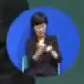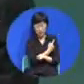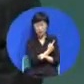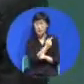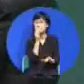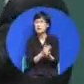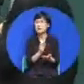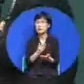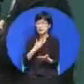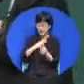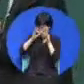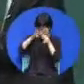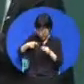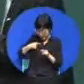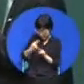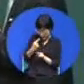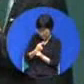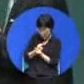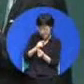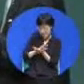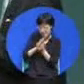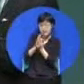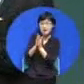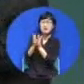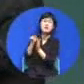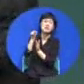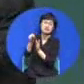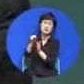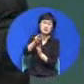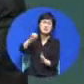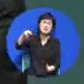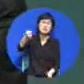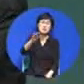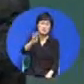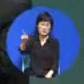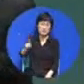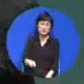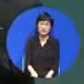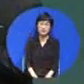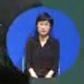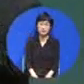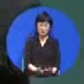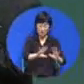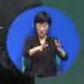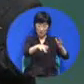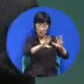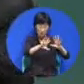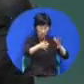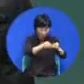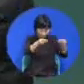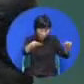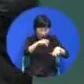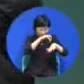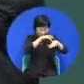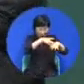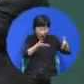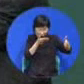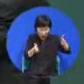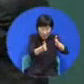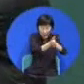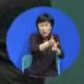the standards that were incorrect. A time to change ourselves. 나라가 악한 자, 악한 손에 계속 있으면 안 되니까